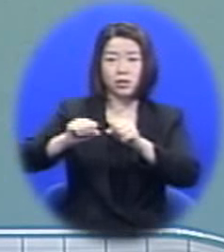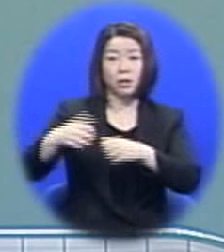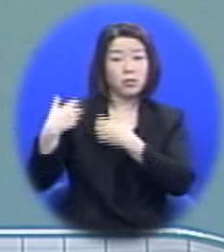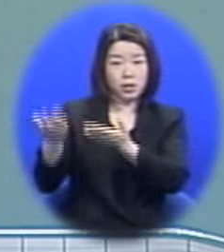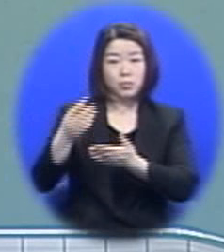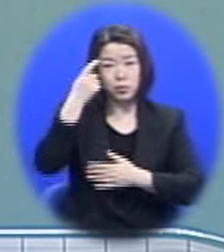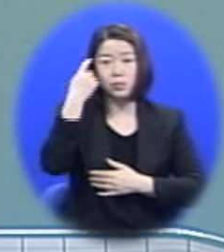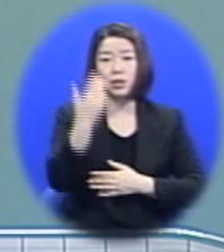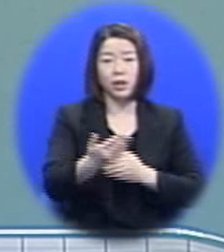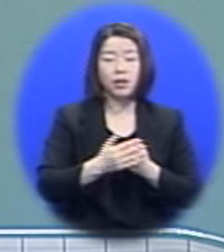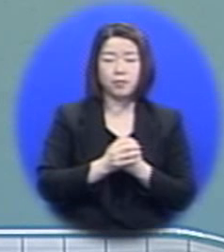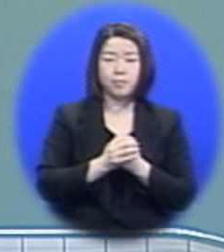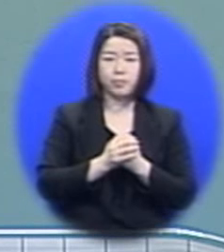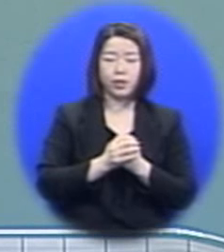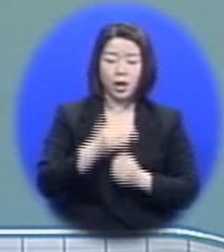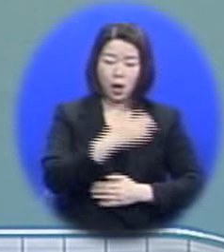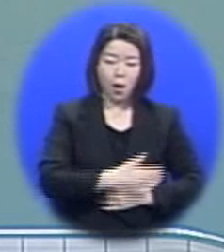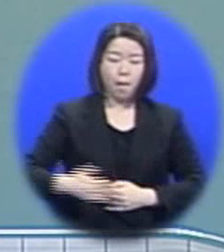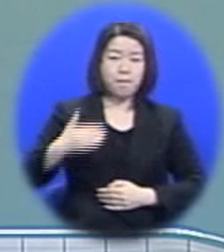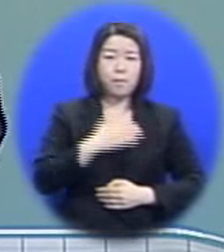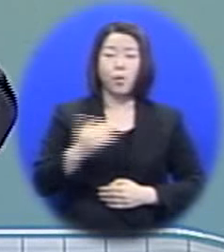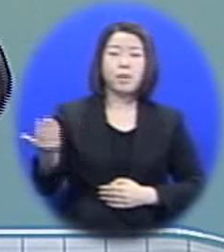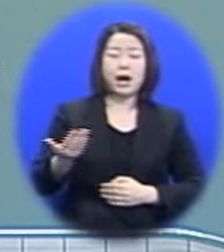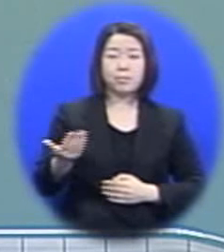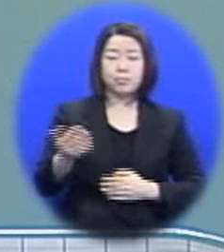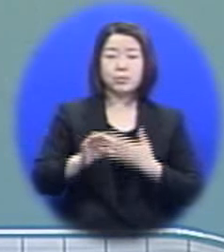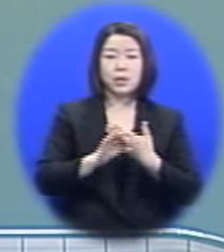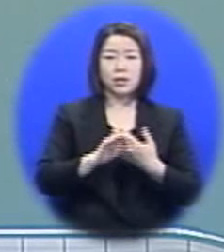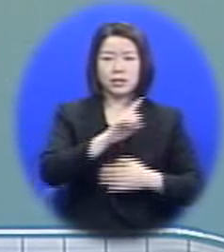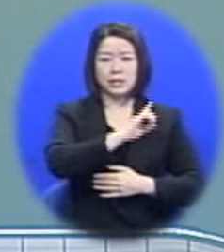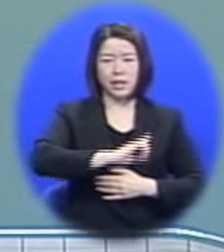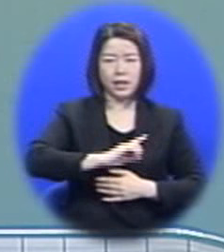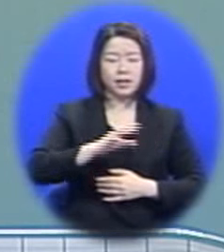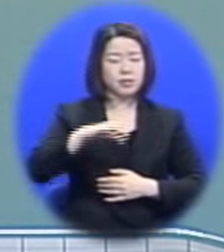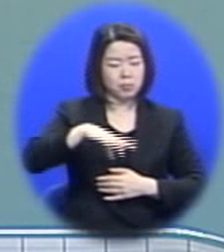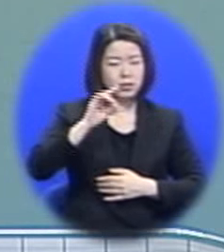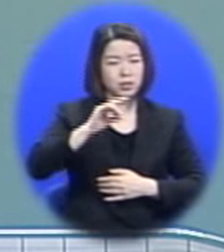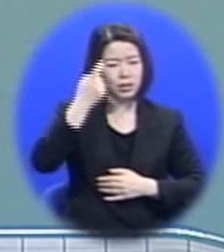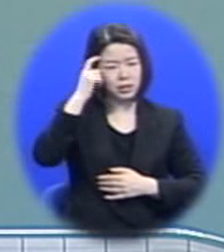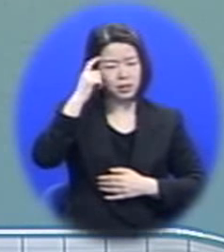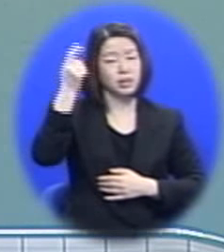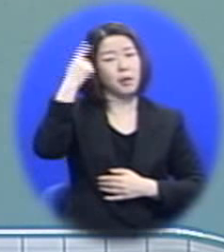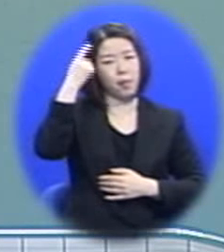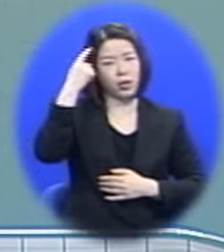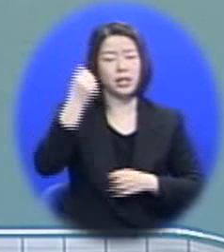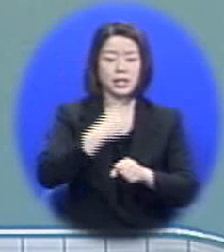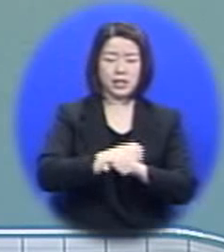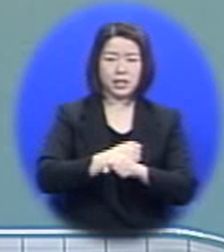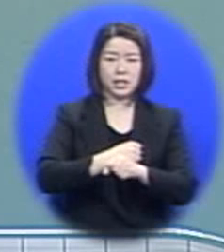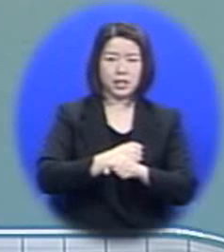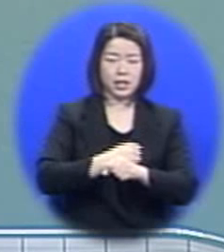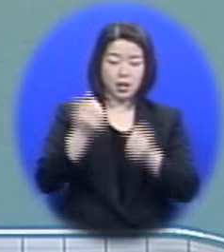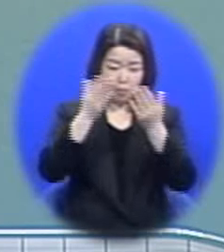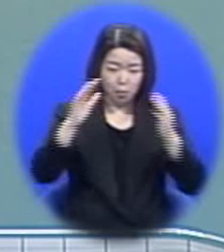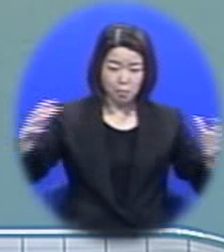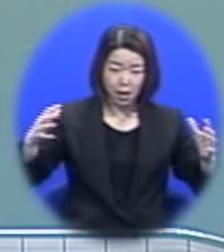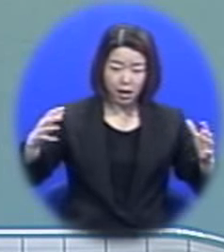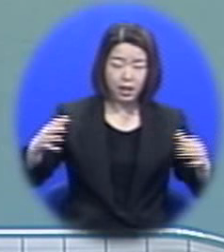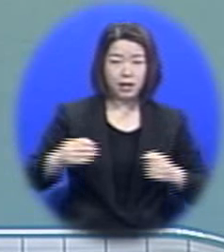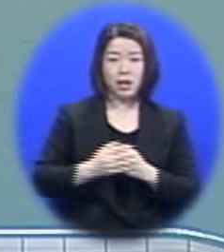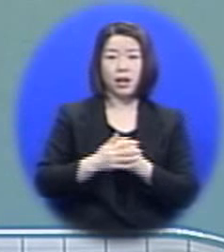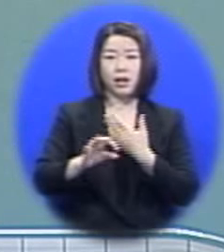걱정하는게 머리입니다. 몸매 제일 신경 쓰는게 머리예요. 그게 바로 머리가